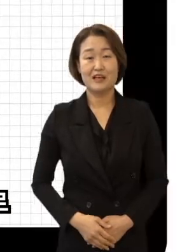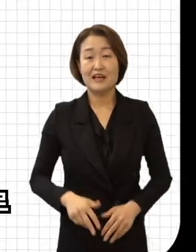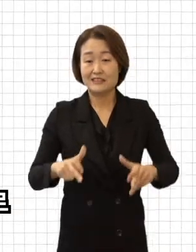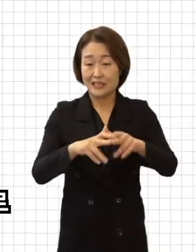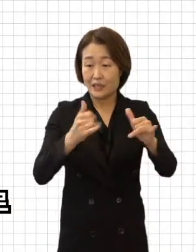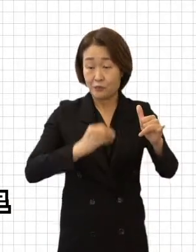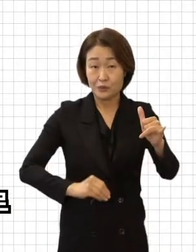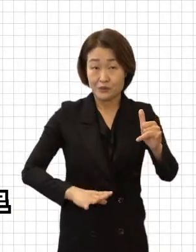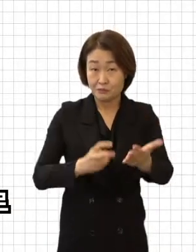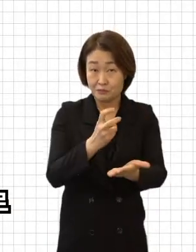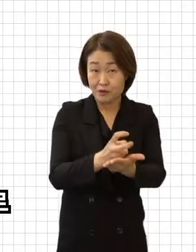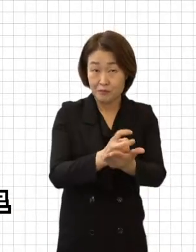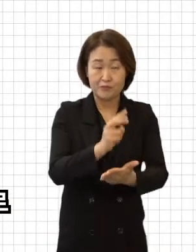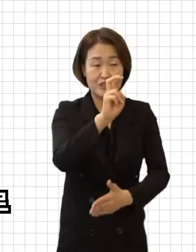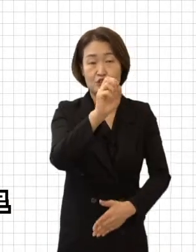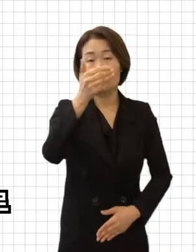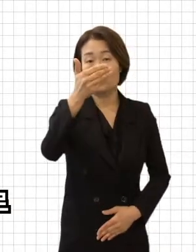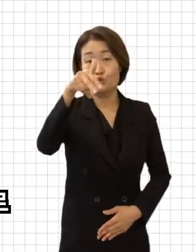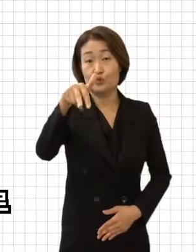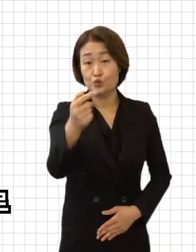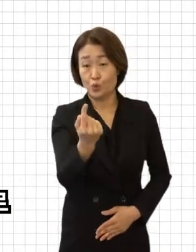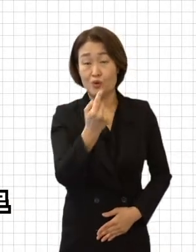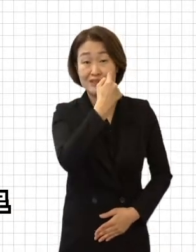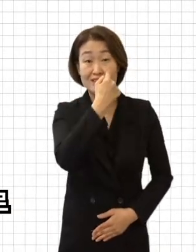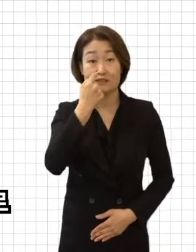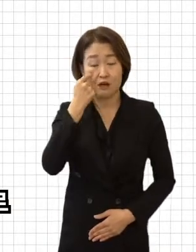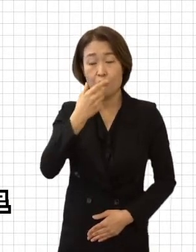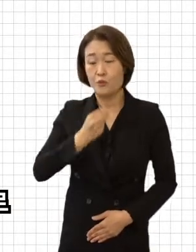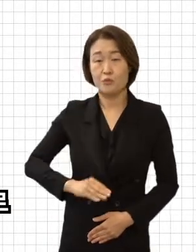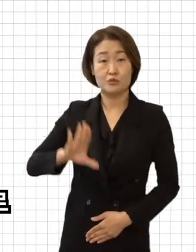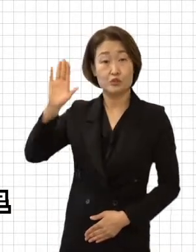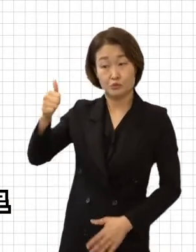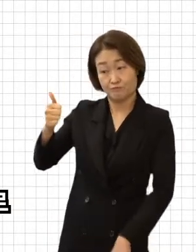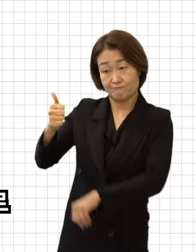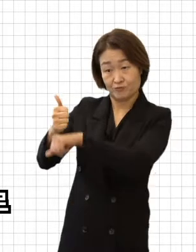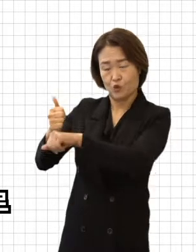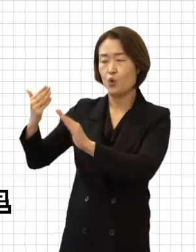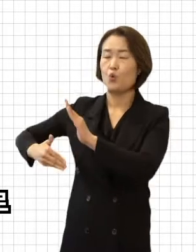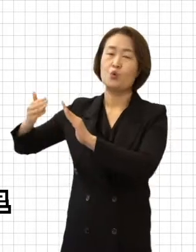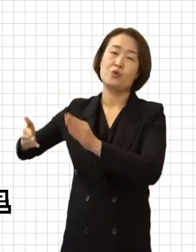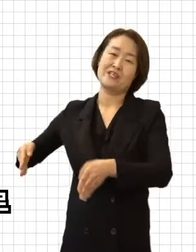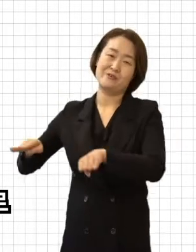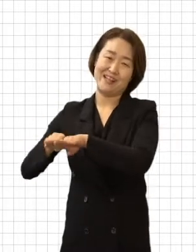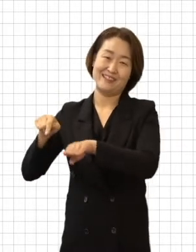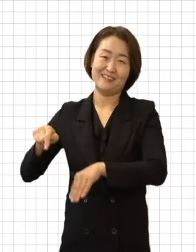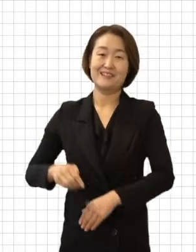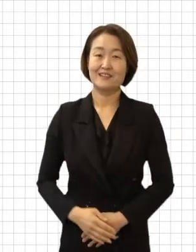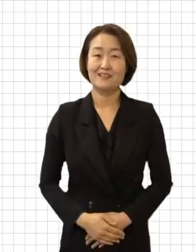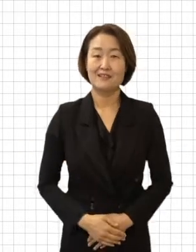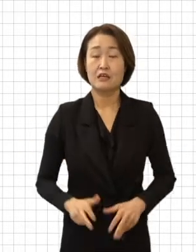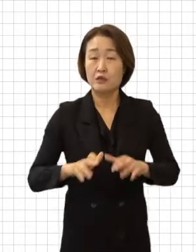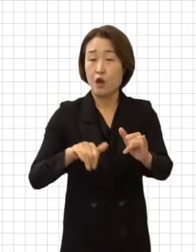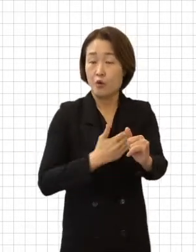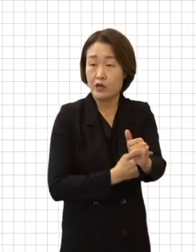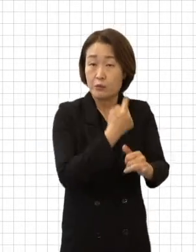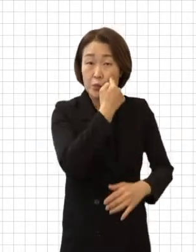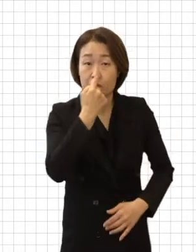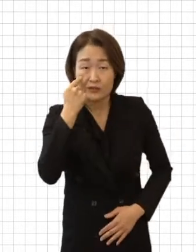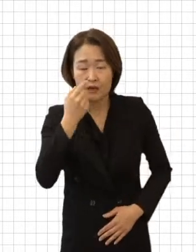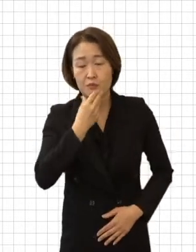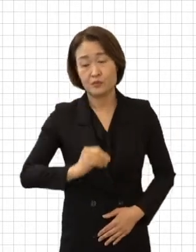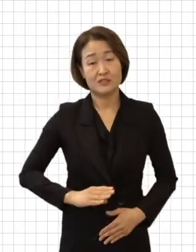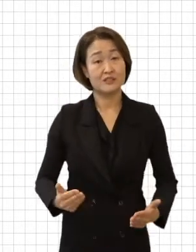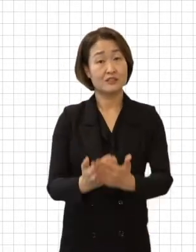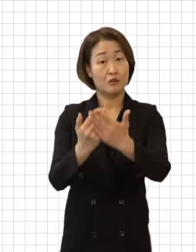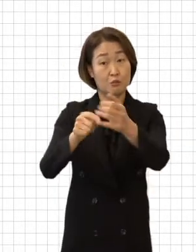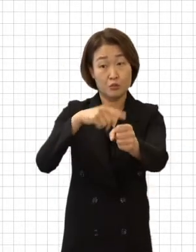한국장애인개발원은 장애인복지법 제29조에 의해 설립된 보건복지부 산하 공공기관으로 장애인의 권리 보장과